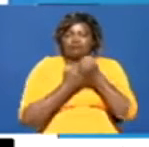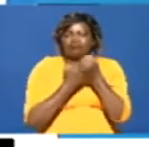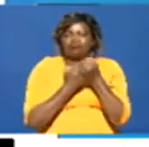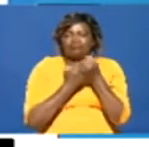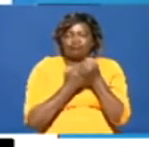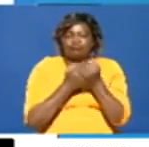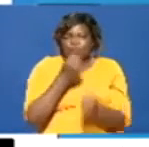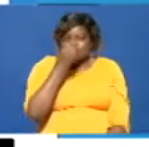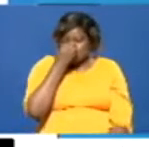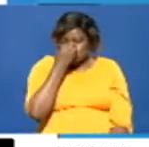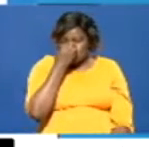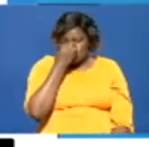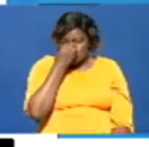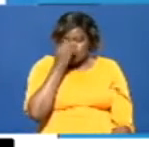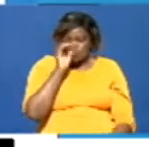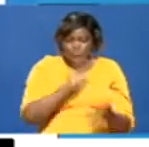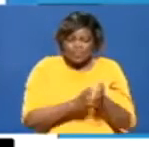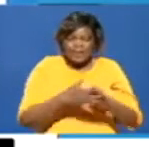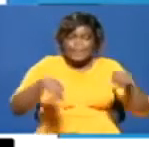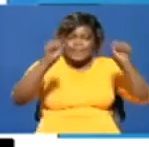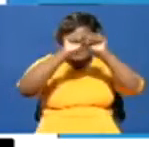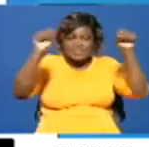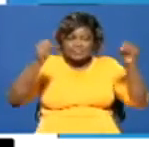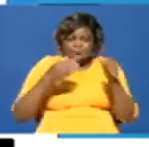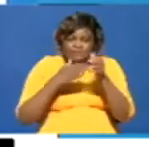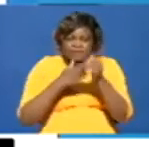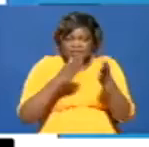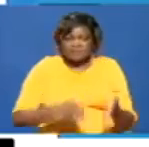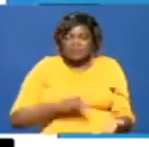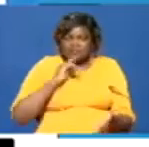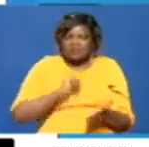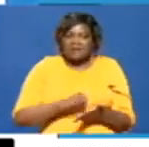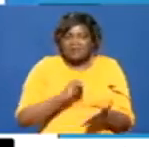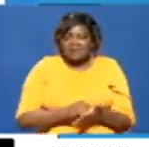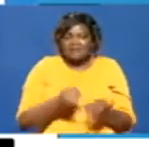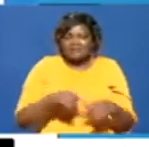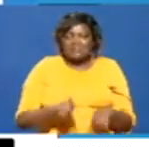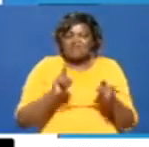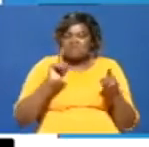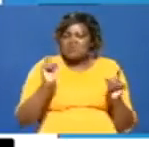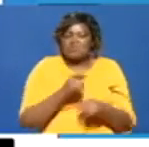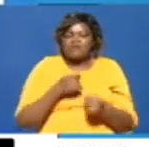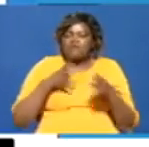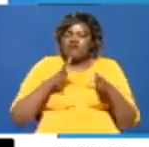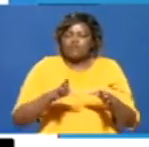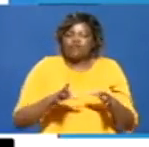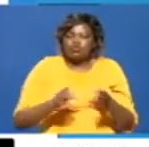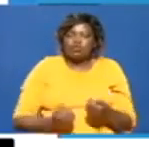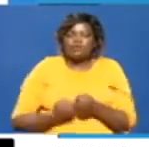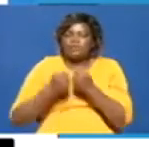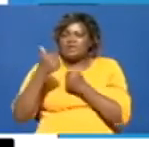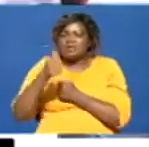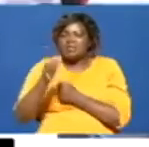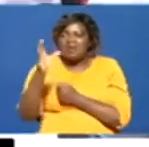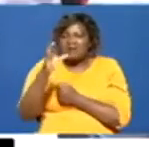William Ruto ya kuwania urais. Viongozi hao walisema kuwa hawatoshurutishwa kumuunga mkono mgombeaji mwingine wa